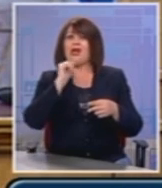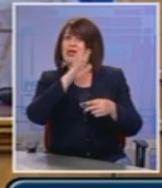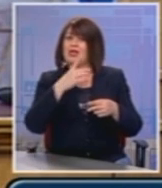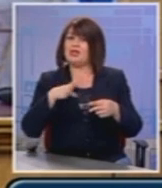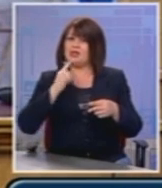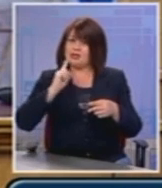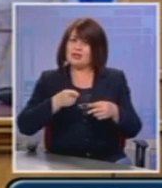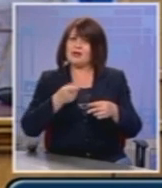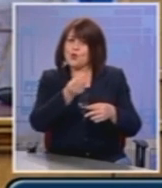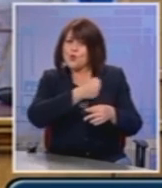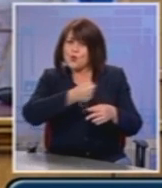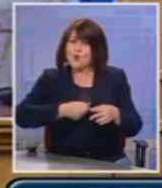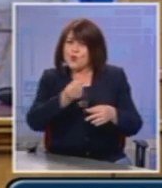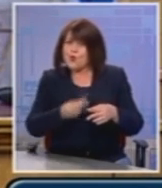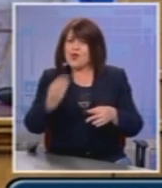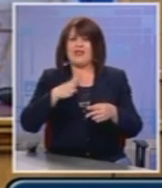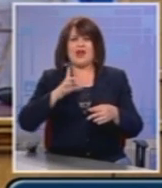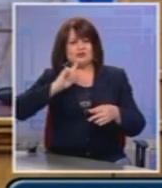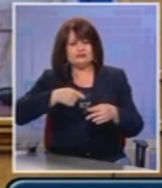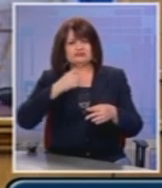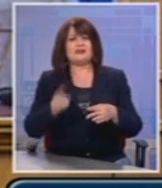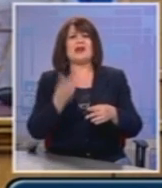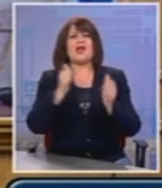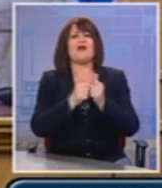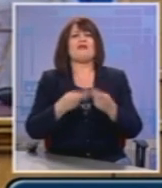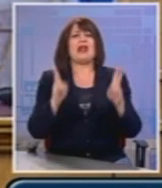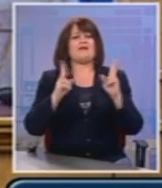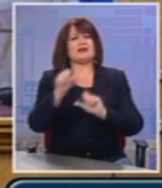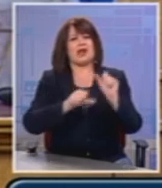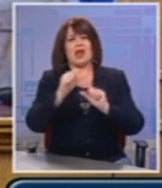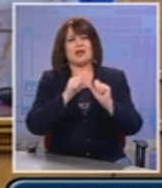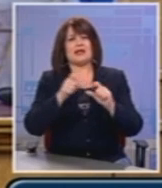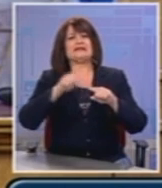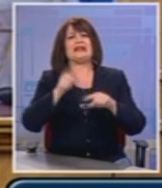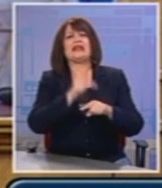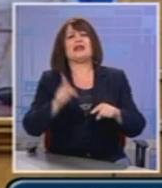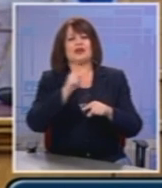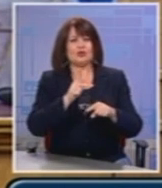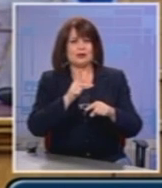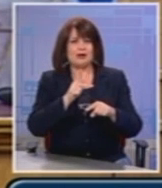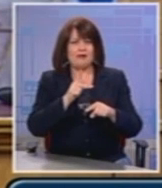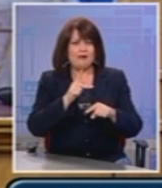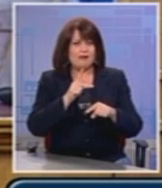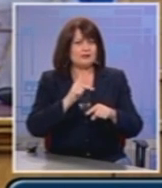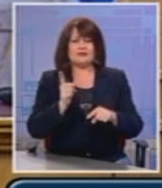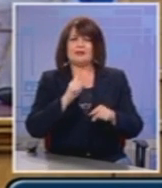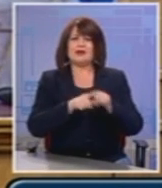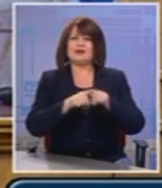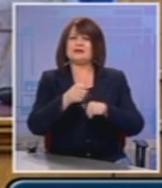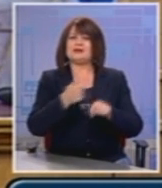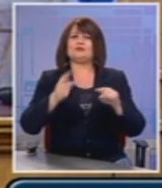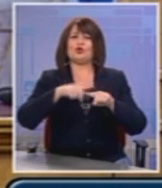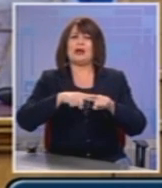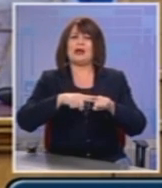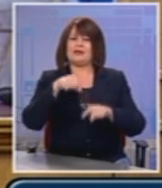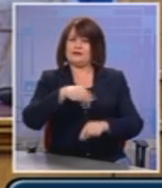ακόμα πιο πολλές νεοφιλελεύθερες αλλαγές για την ελληνική κοινωνία διότι δεν έχει να κάνει μόνο με την ελλάδα το